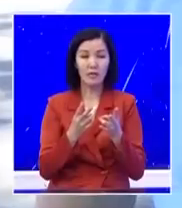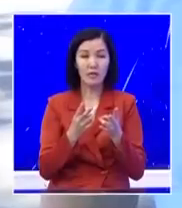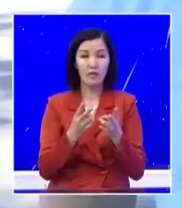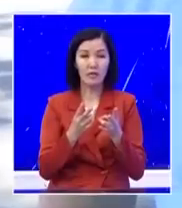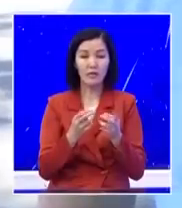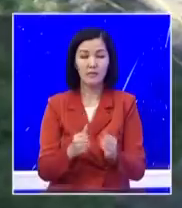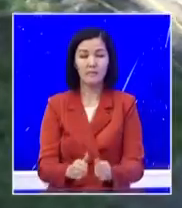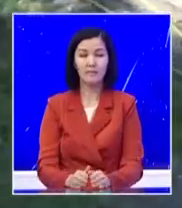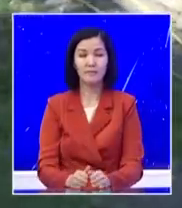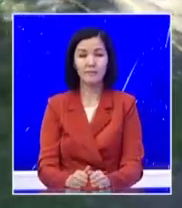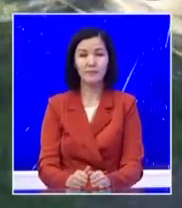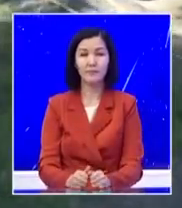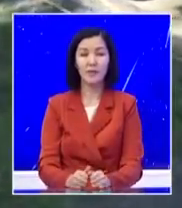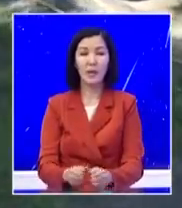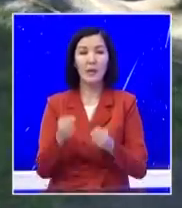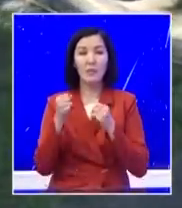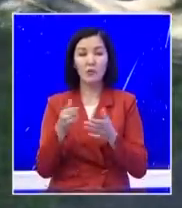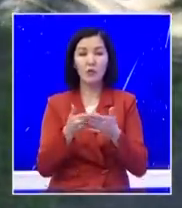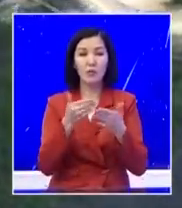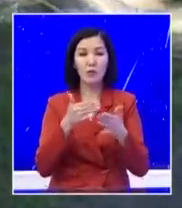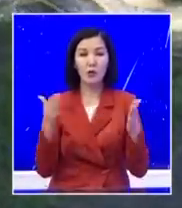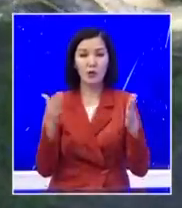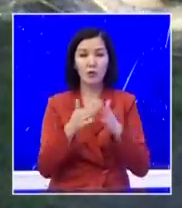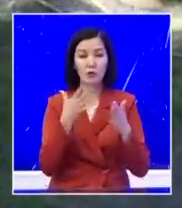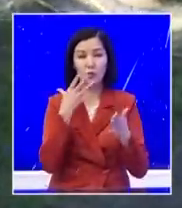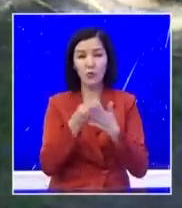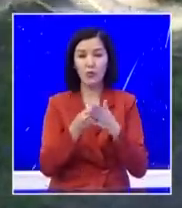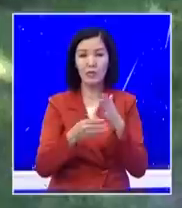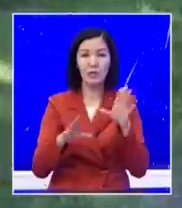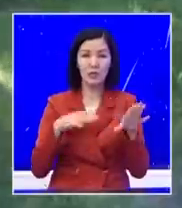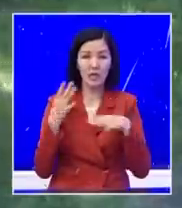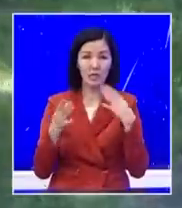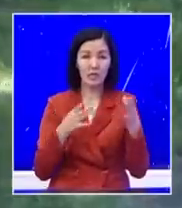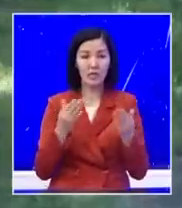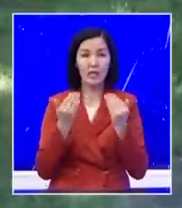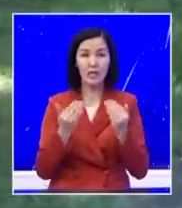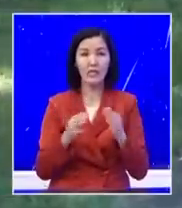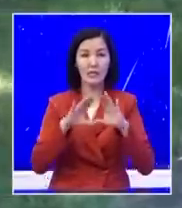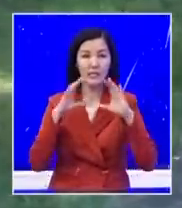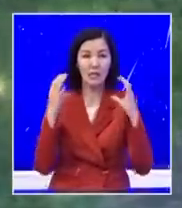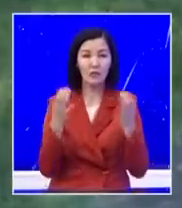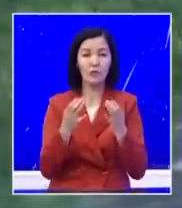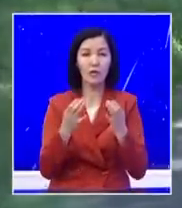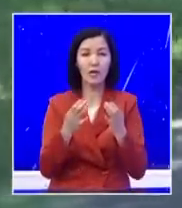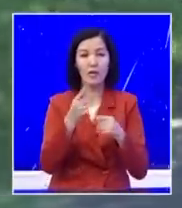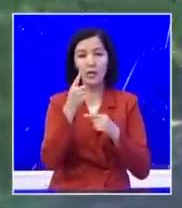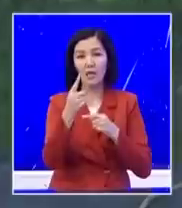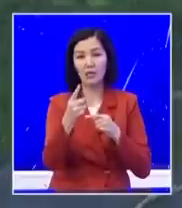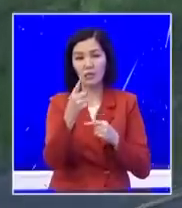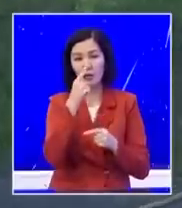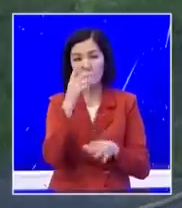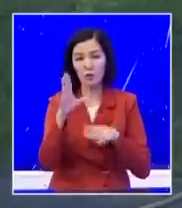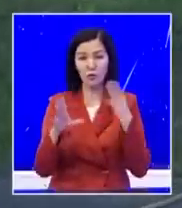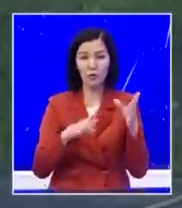дұрыс болмайды. Боксшылар бұған дейін үйде жеке-жеке дене дайындығын жүргізген. Енді стадионда қысқа қашықтыққа жүгіріп ет